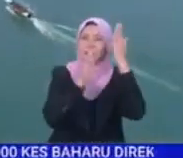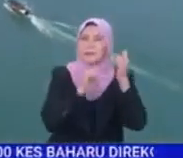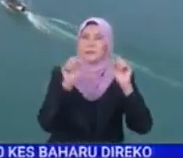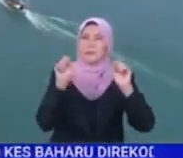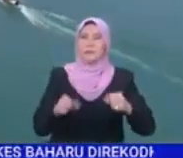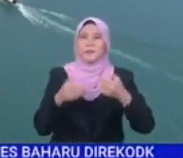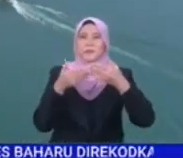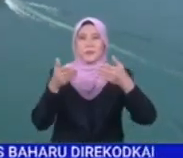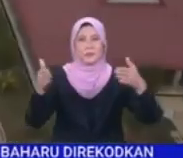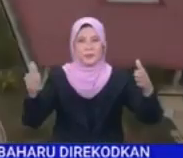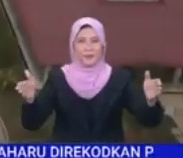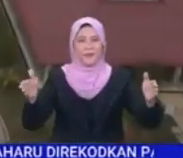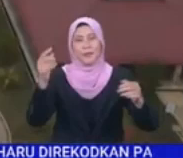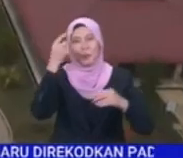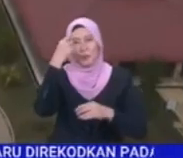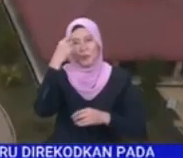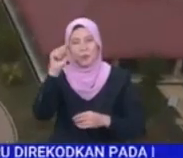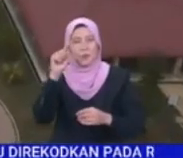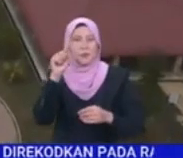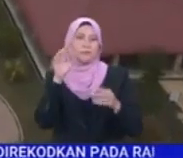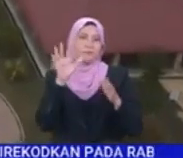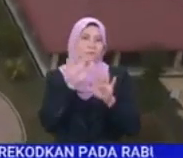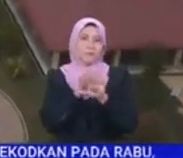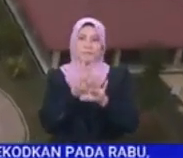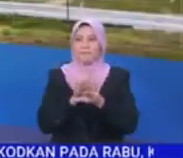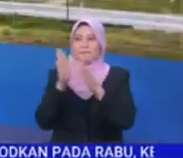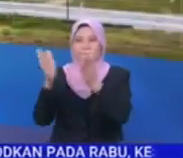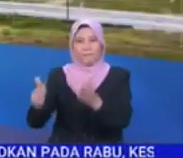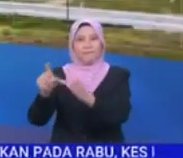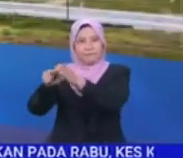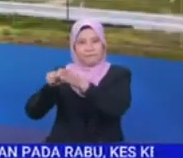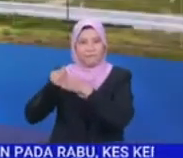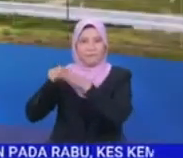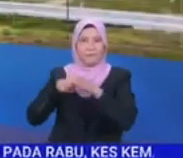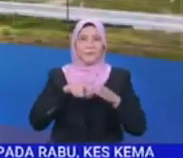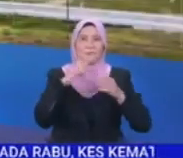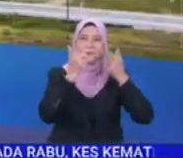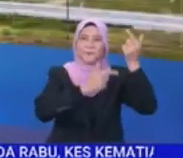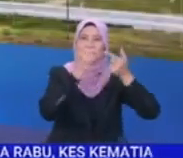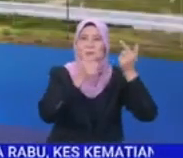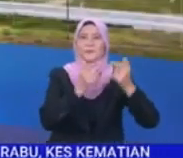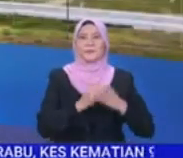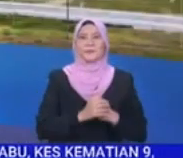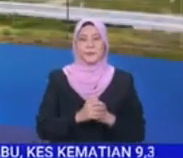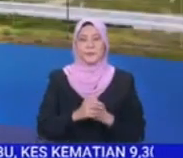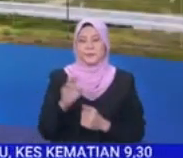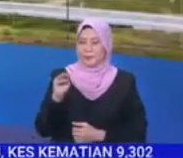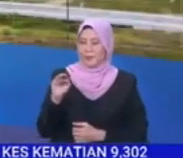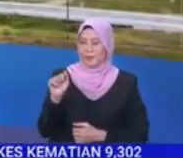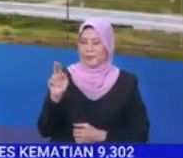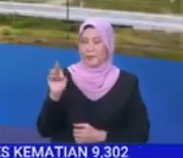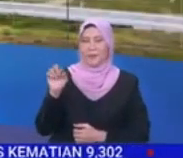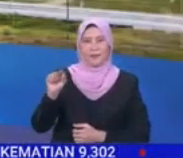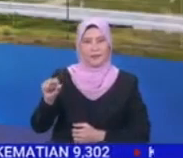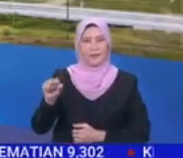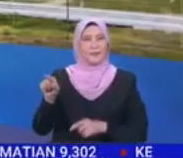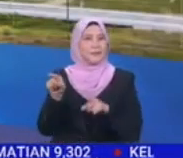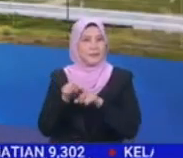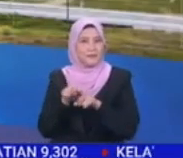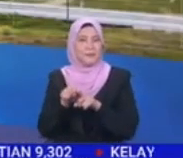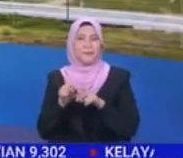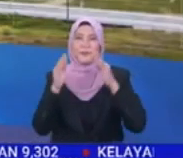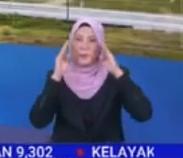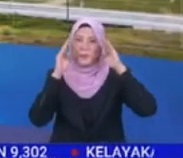dalam masa terdekat bagi menggamit Lebih ramai pengunjung daerah marang tidak kurang hebatnya Ia juga seiring